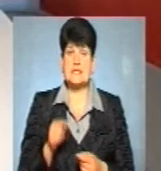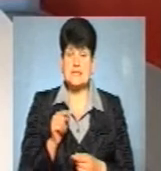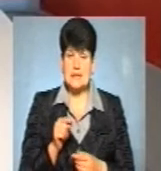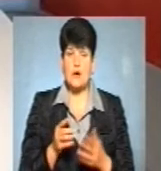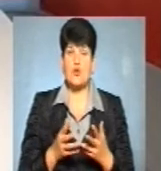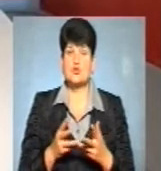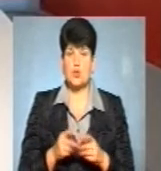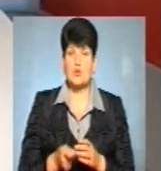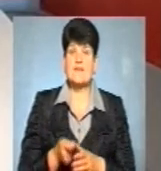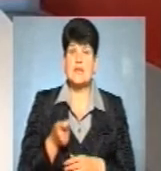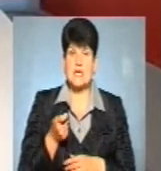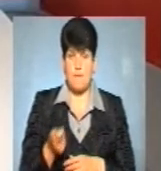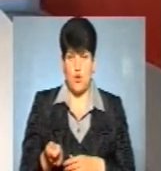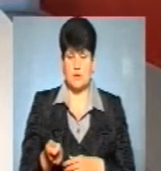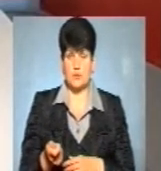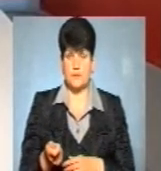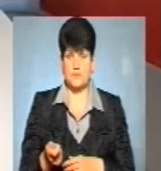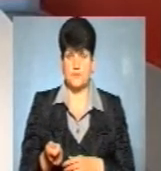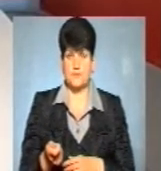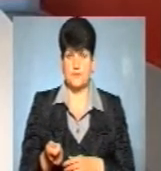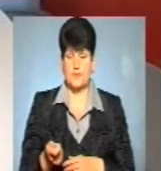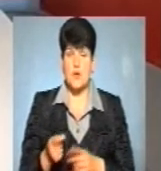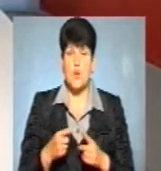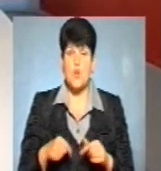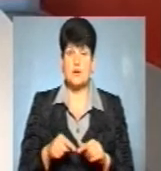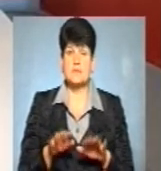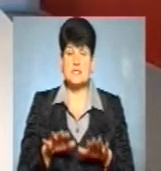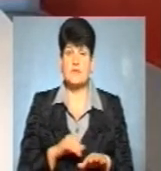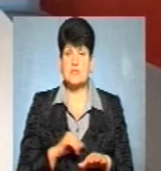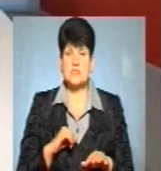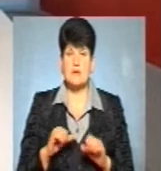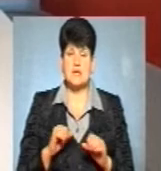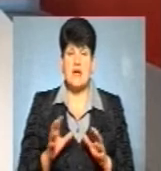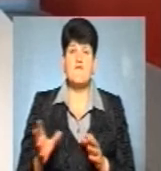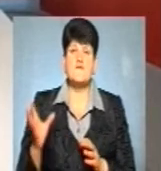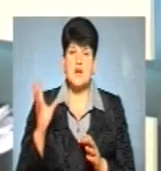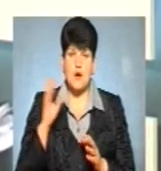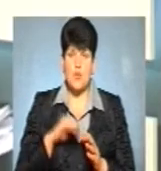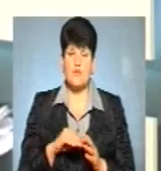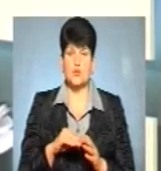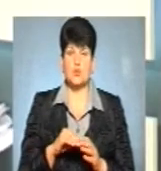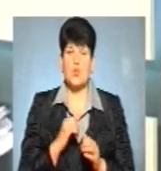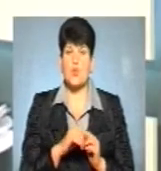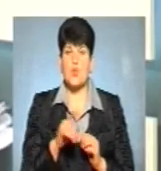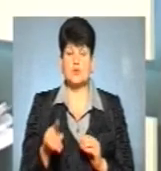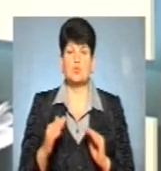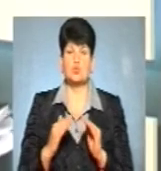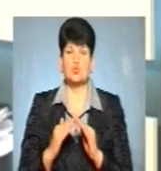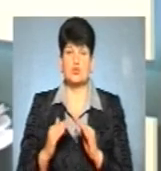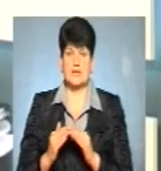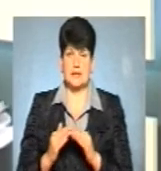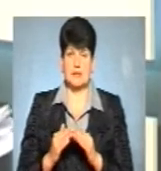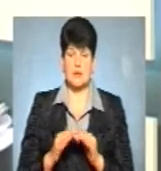розрахунків, які подано безпосередньо органам місцевого самоврядування, де враховано кожен будинок,